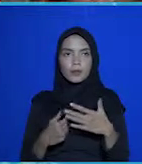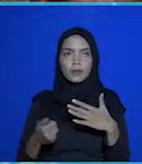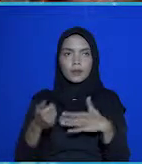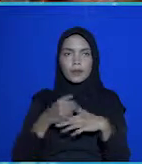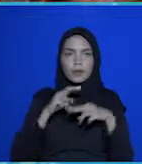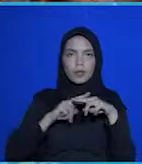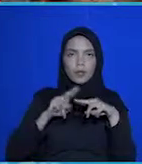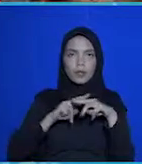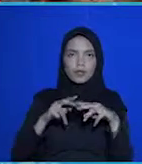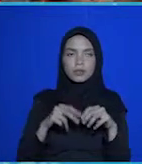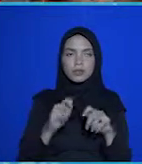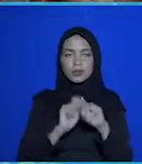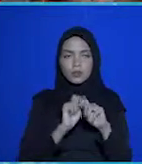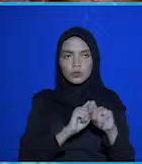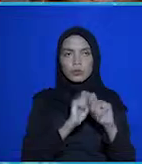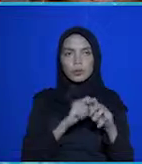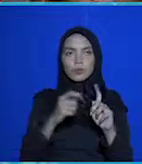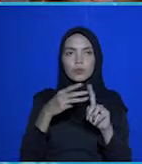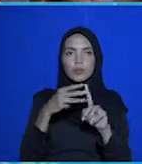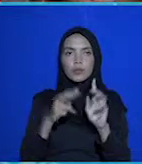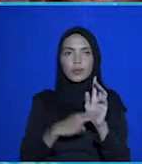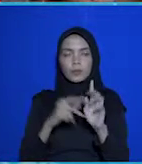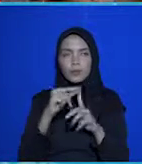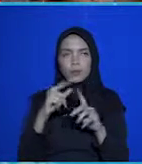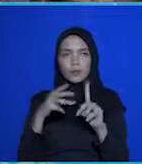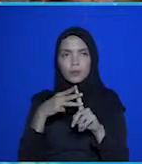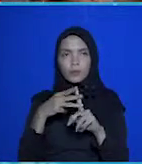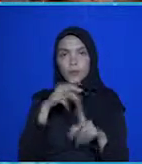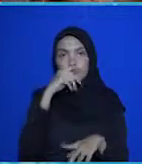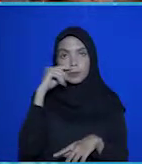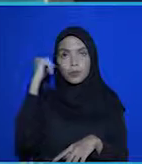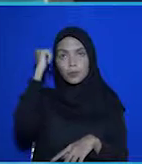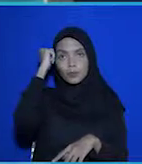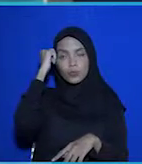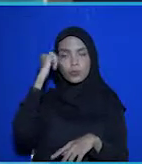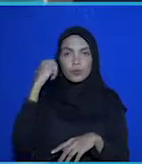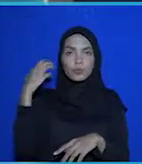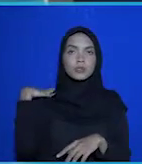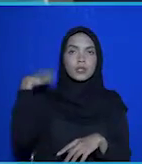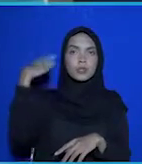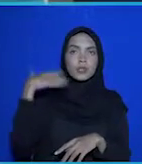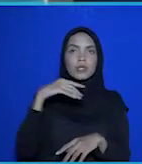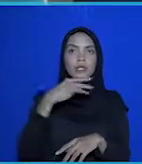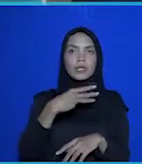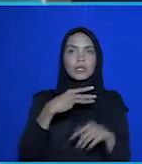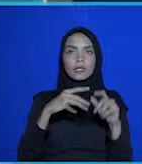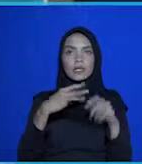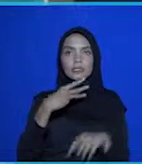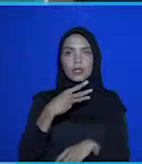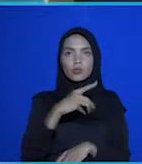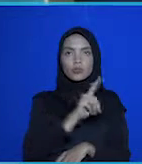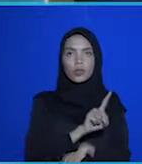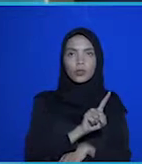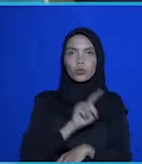Deputi Bidang Rehabilitasi dan Rekonstruksi BNPB Bapak Armensyah, Bapak Ibu para pejabat Eselon